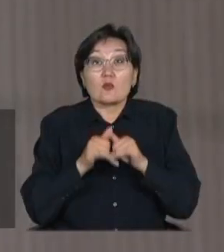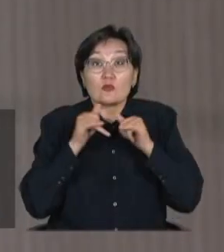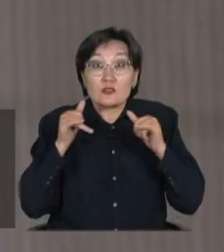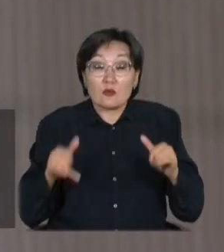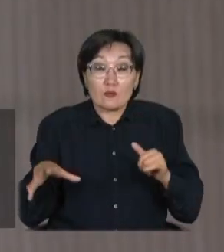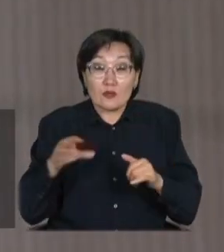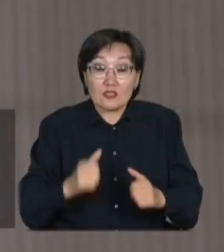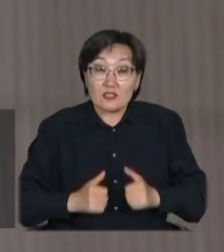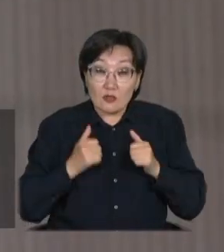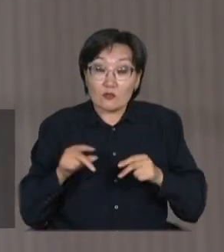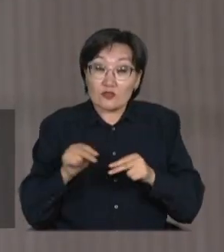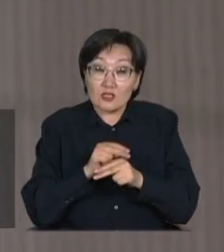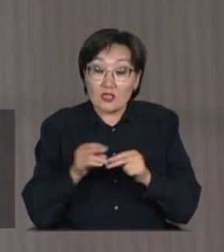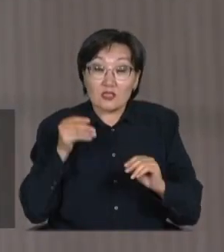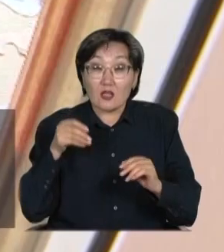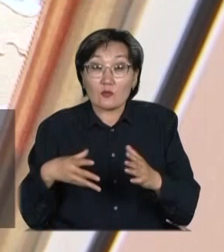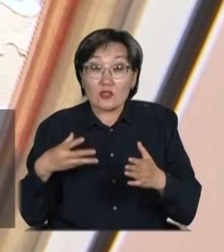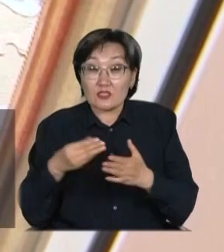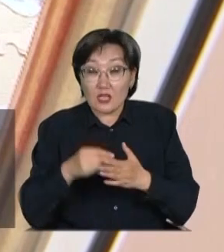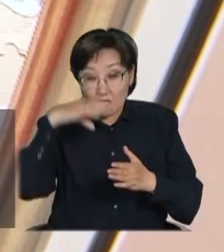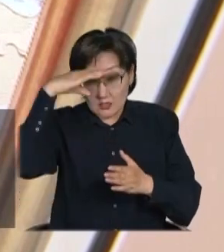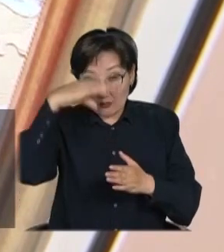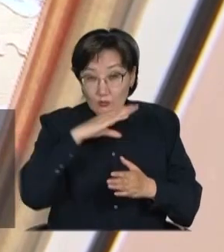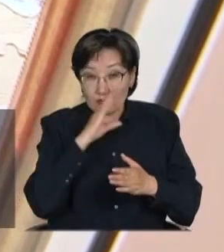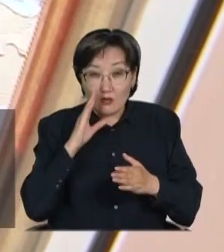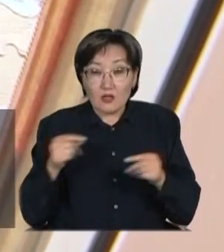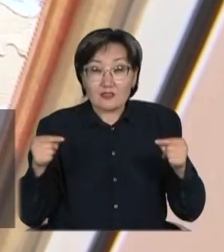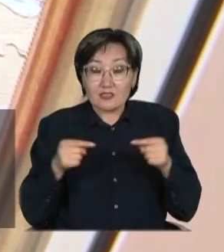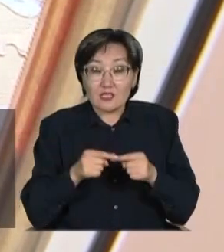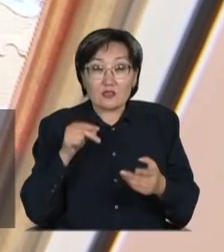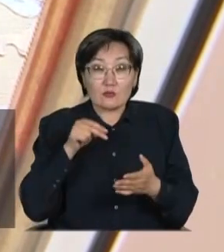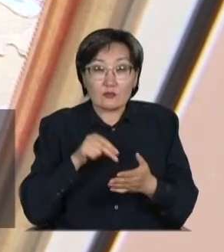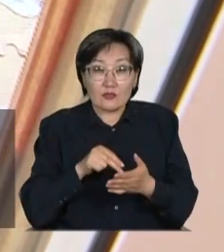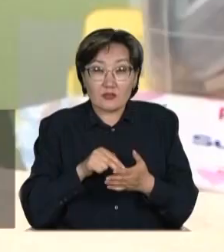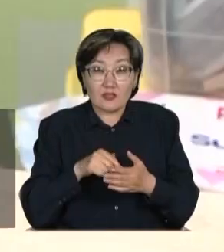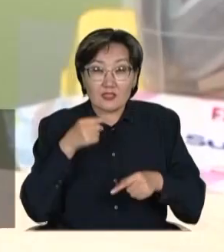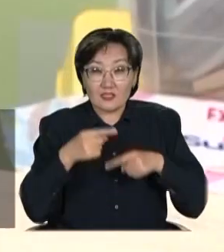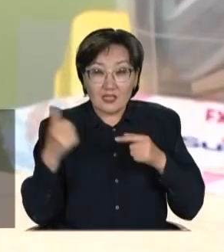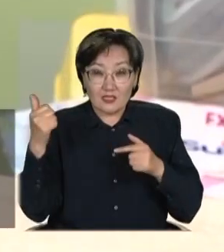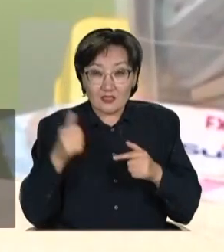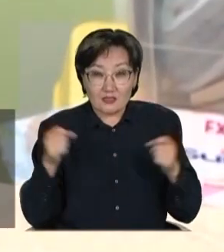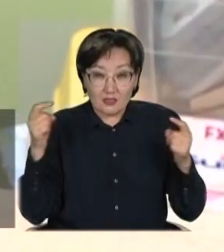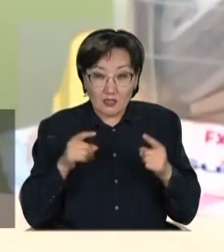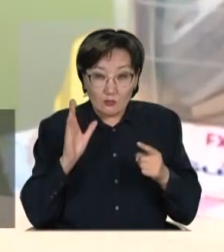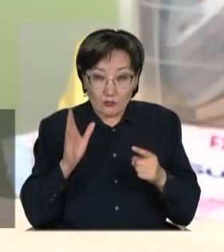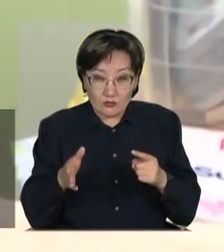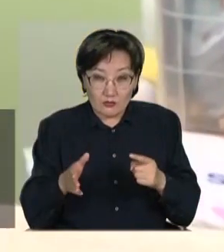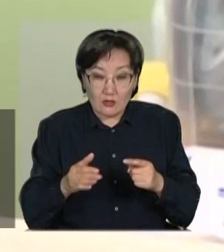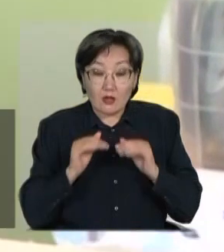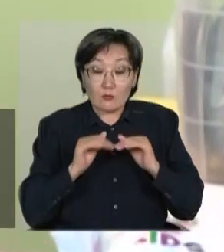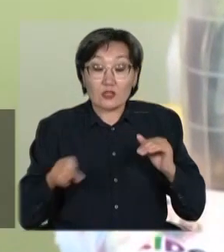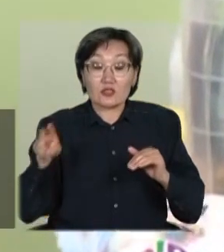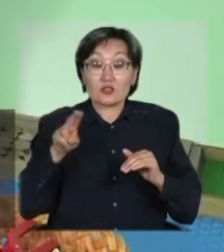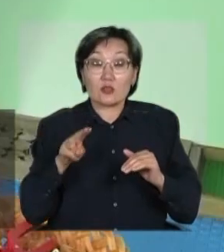барын беріп, ем-домға шығындалып жатқан ата-аналарға нақты баға келесі аптада ғана анық болады. Оған дейін балабақша